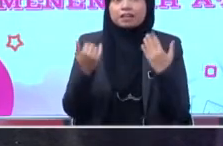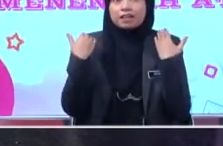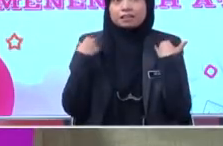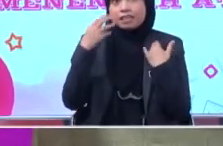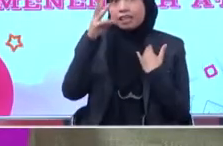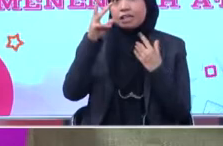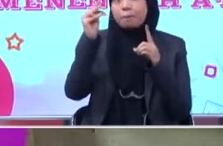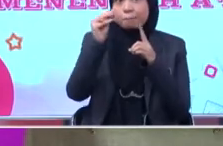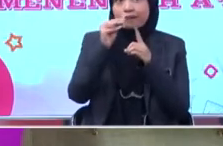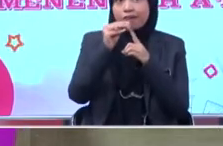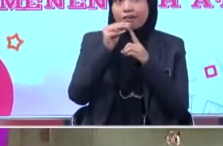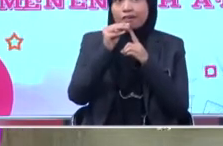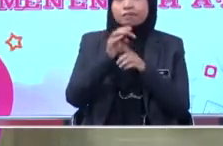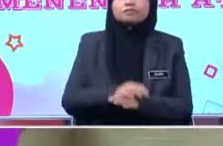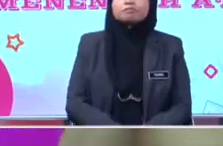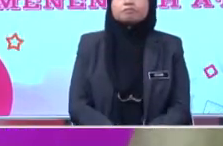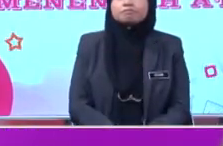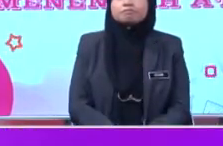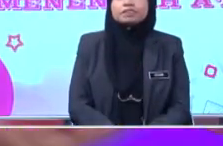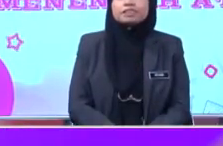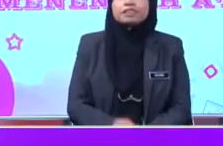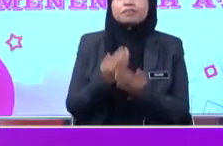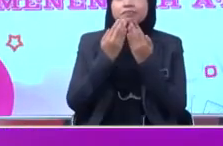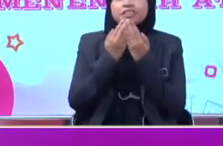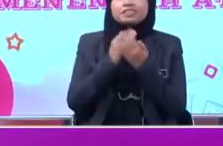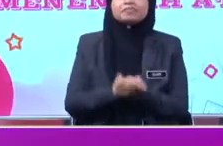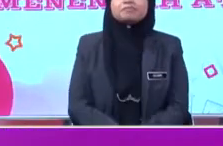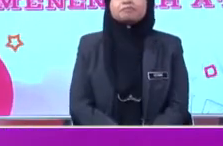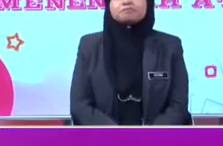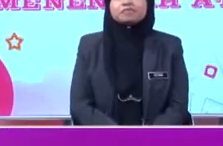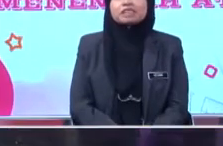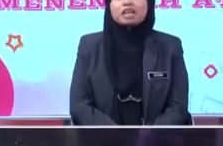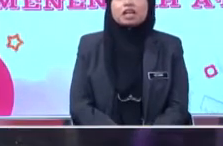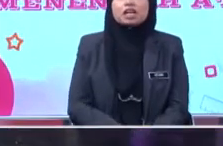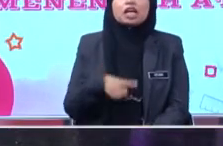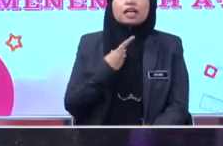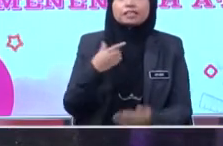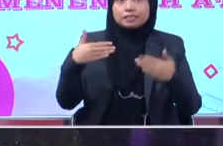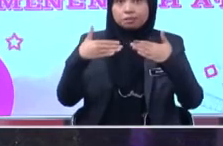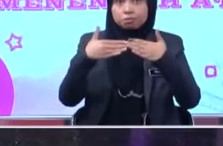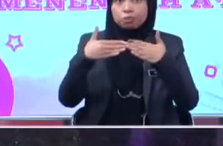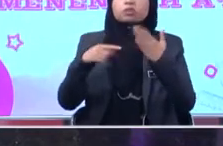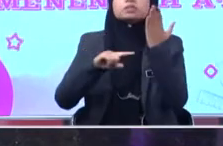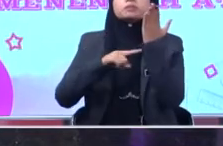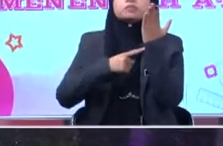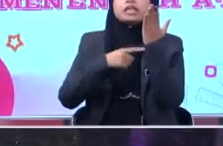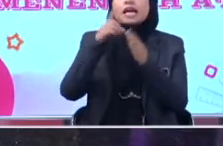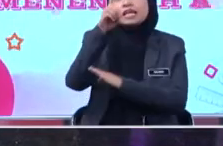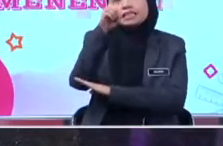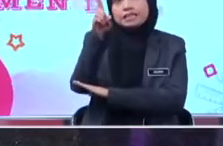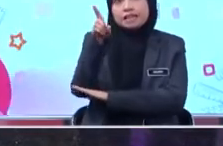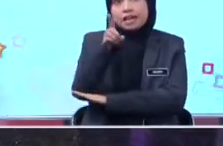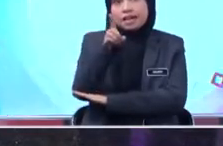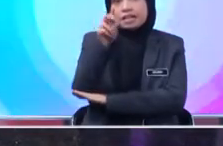es Oke Alhamdulillahi kita ketemu milikmu dan under nun